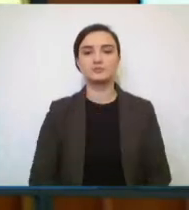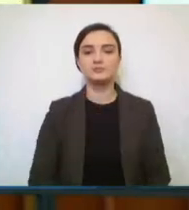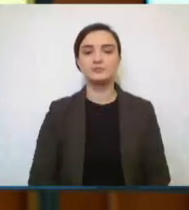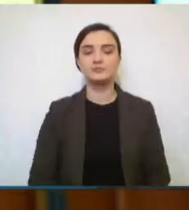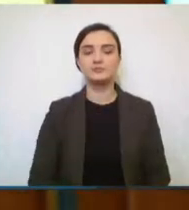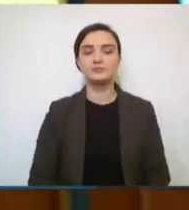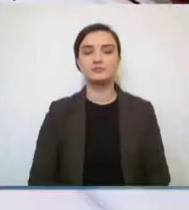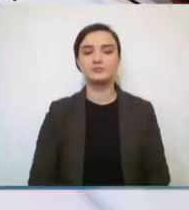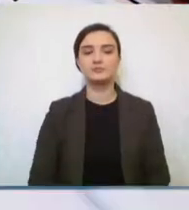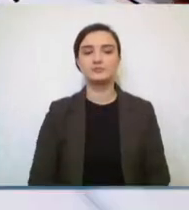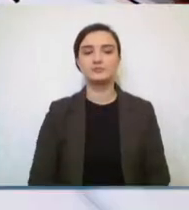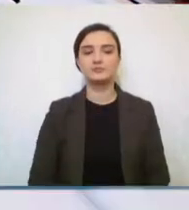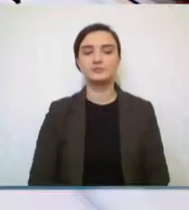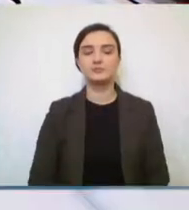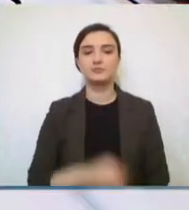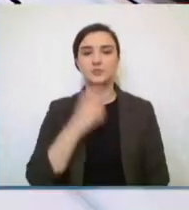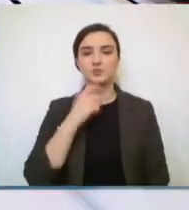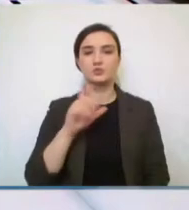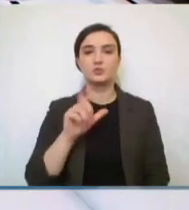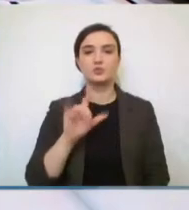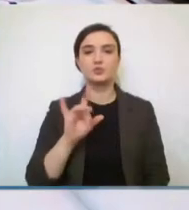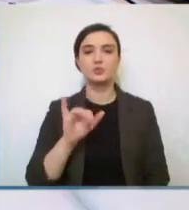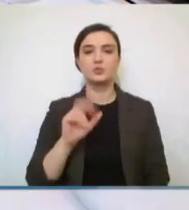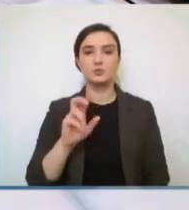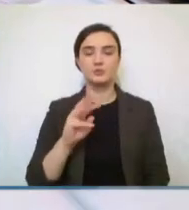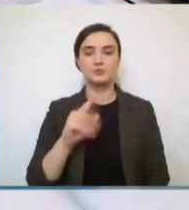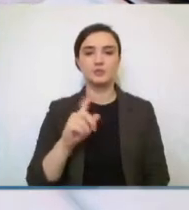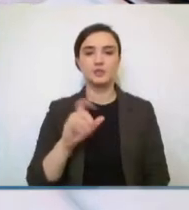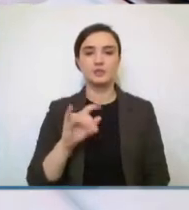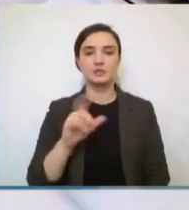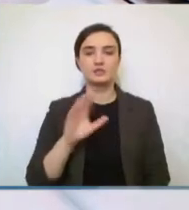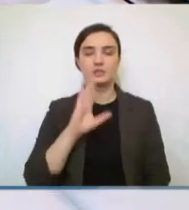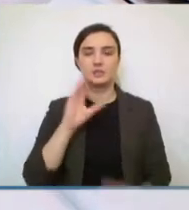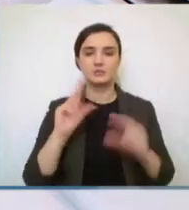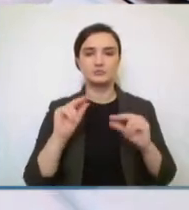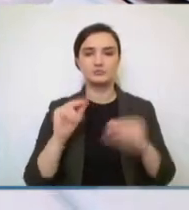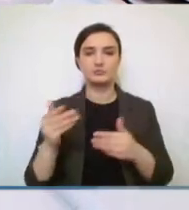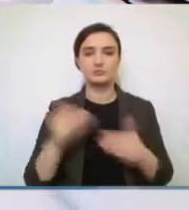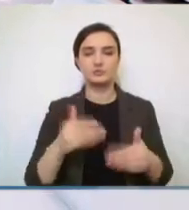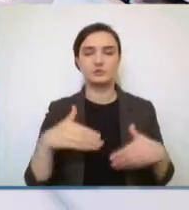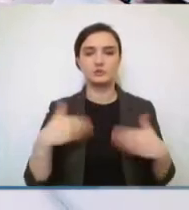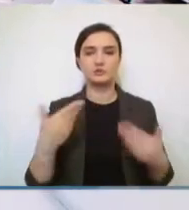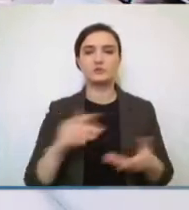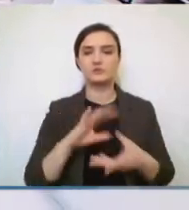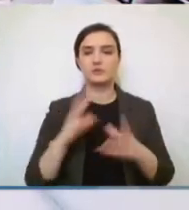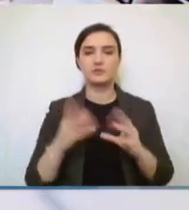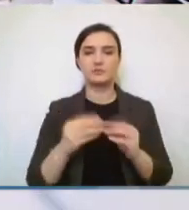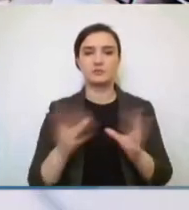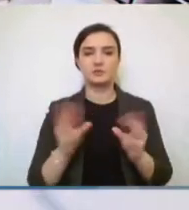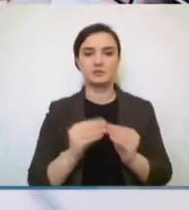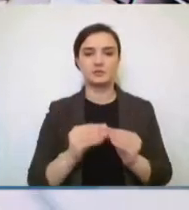დილამში დობისა, ზურა. დილამში დობისა. გილოცავთ ყველაფერს ერთად და